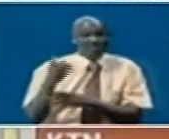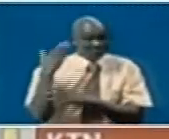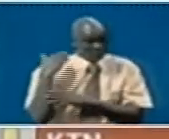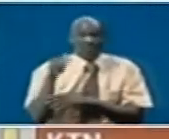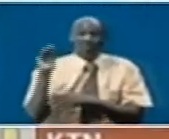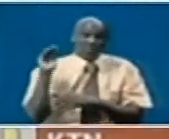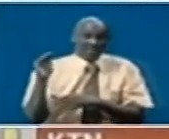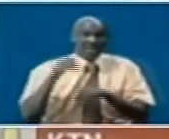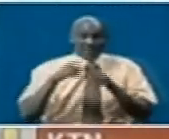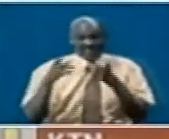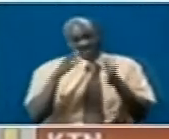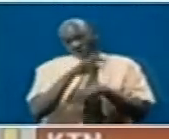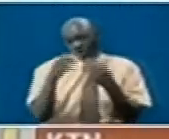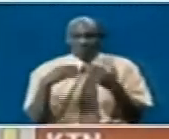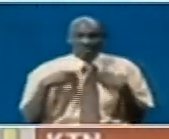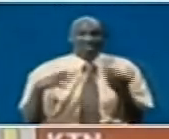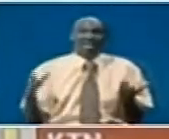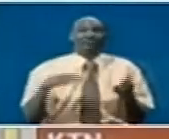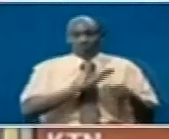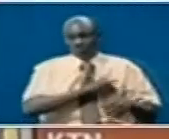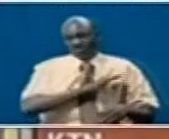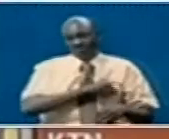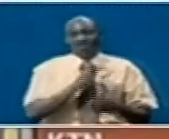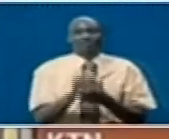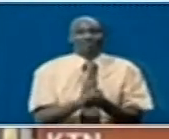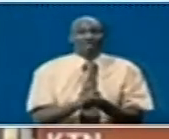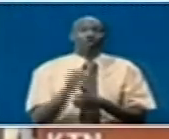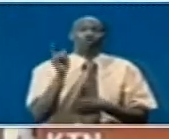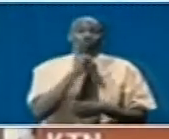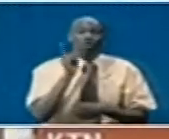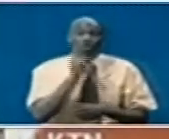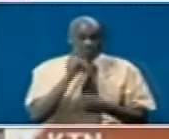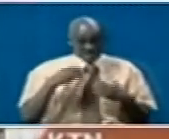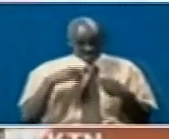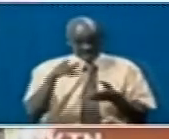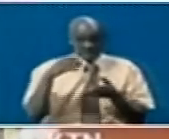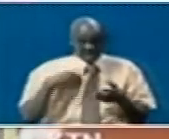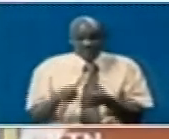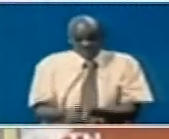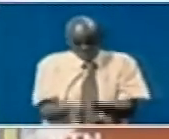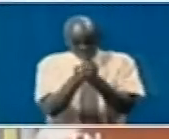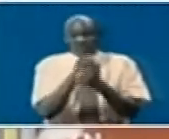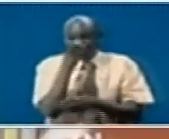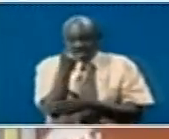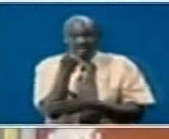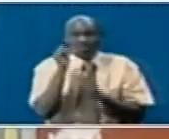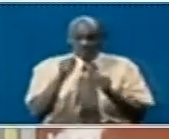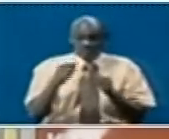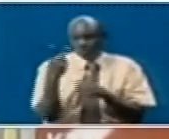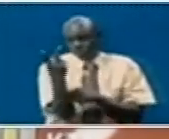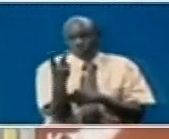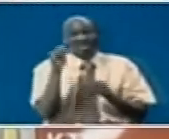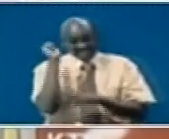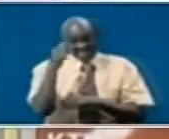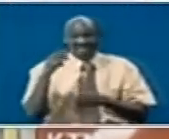morning, but all in all we had to persevere. Hapo kesho itakuwa zamu ya mchezo wa voliboli, ambapo pande mbili za